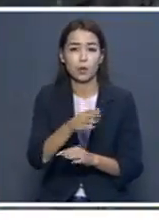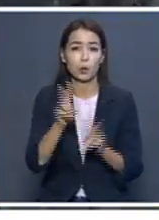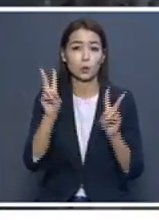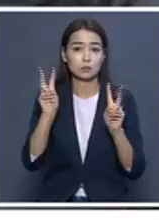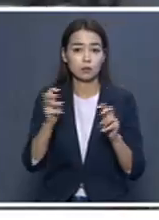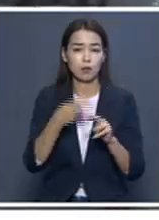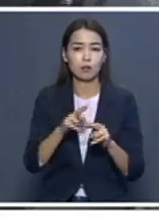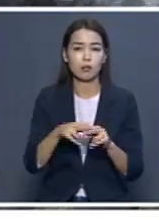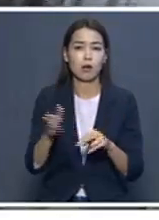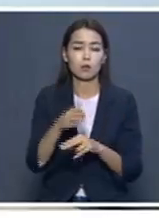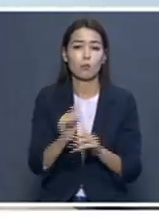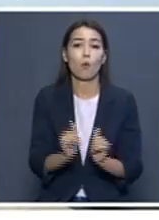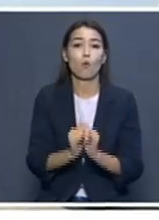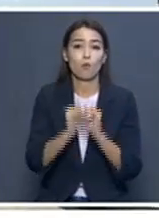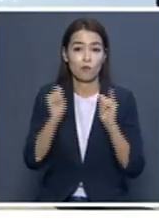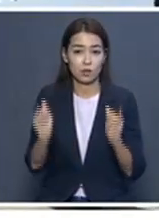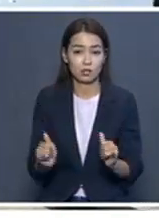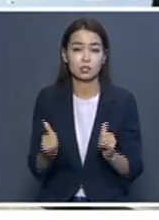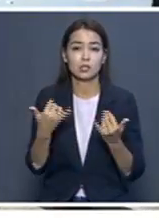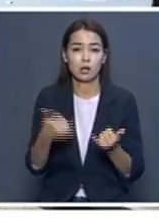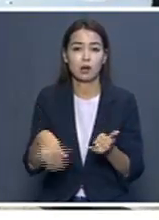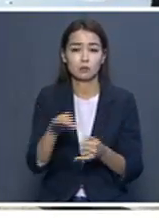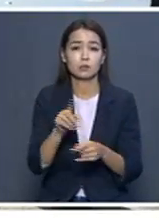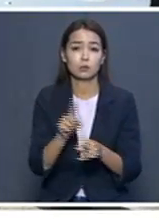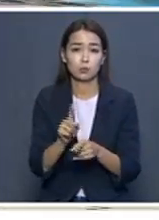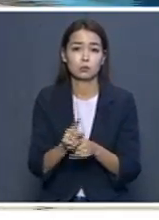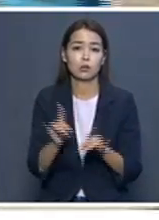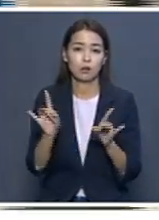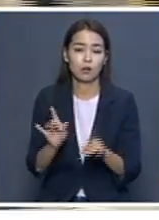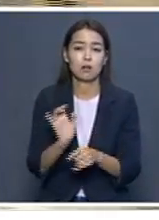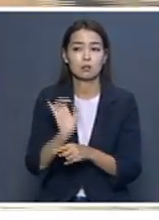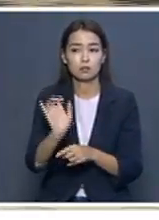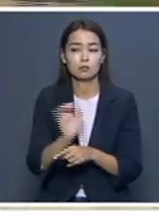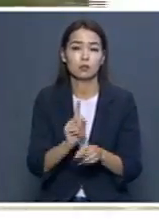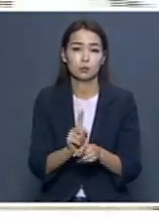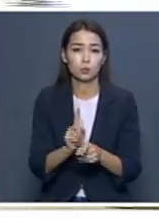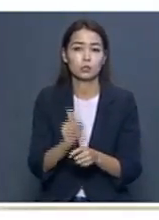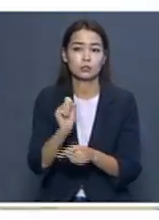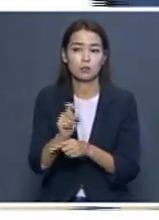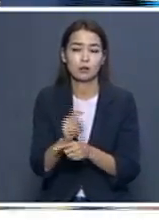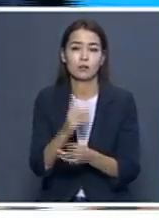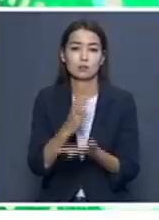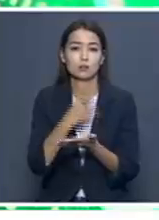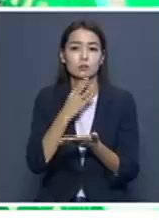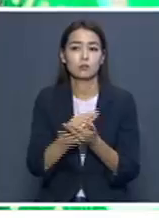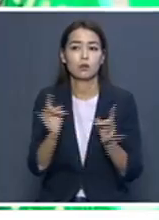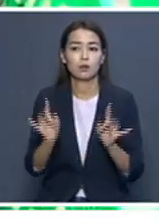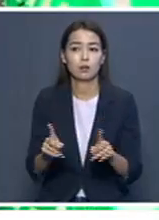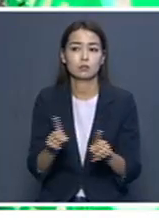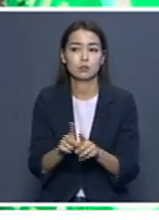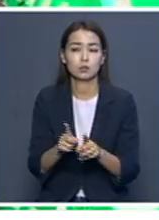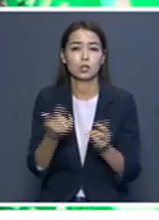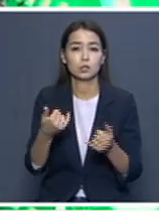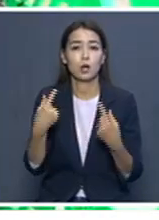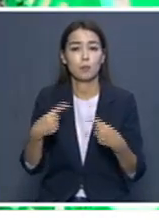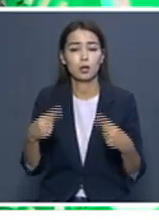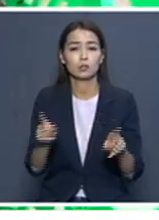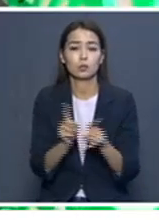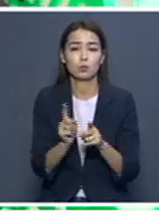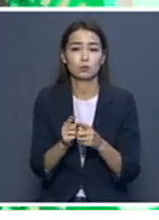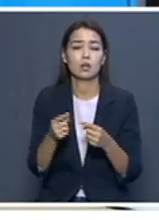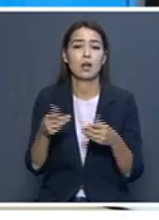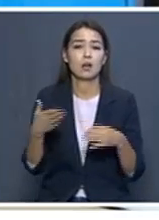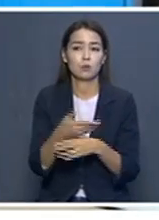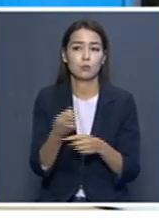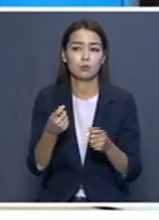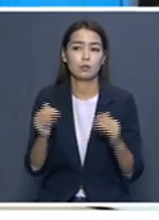айтуынша, бұл балықтың көбеюінің басты себебі жыланбас балық өз шабақтарын басқа жыртқыштардан қорғайды. Сондай ақ өзі басқа балықты жеп қоректенетін